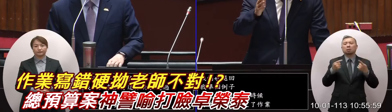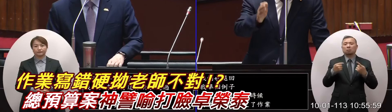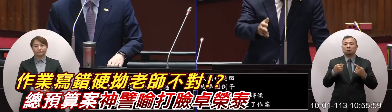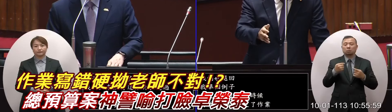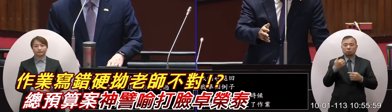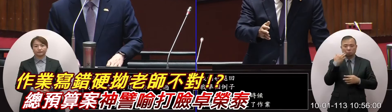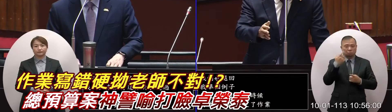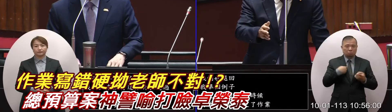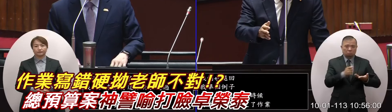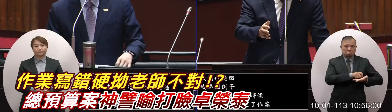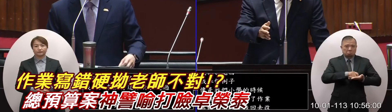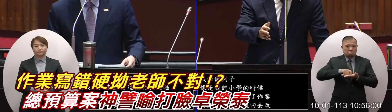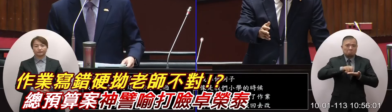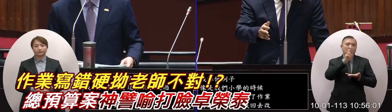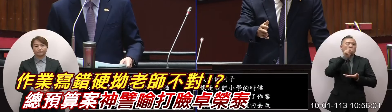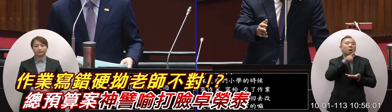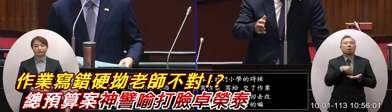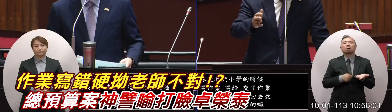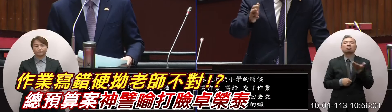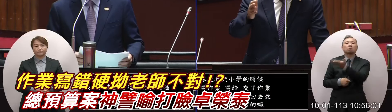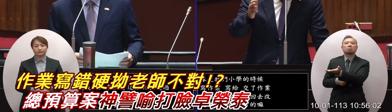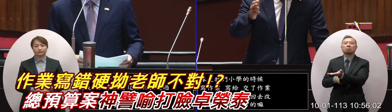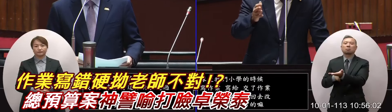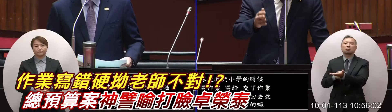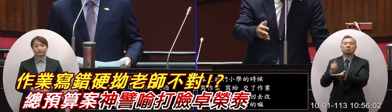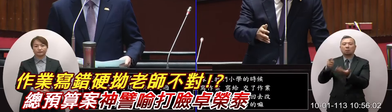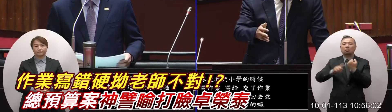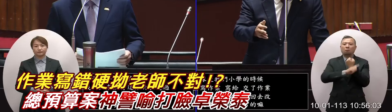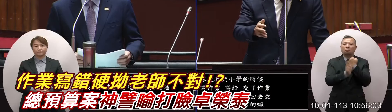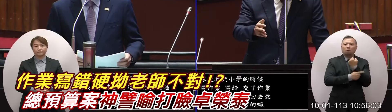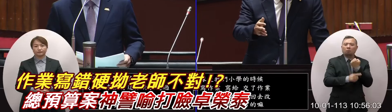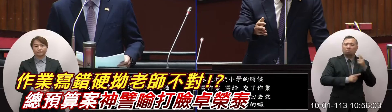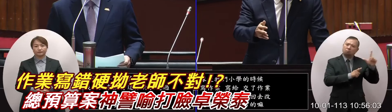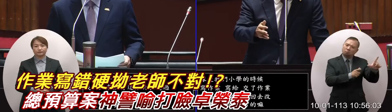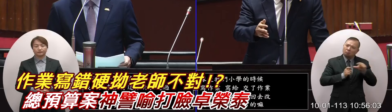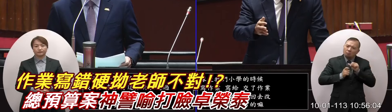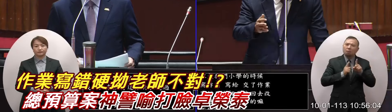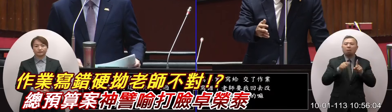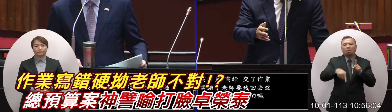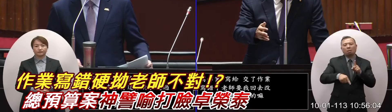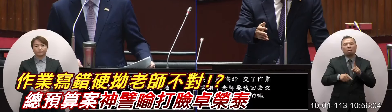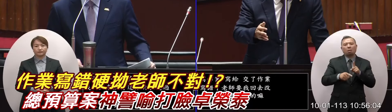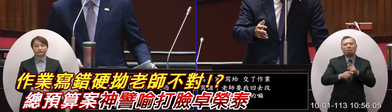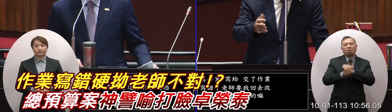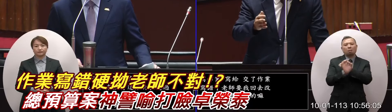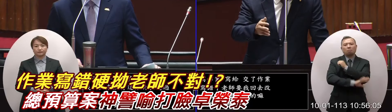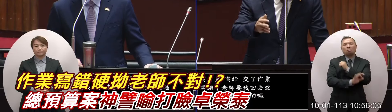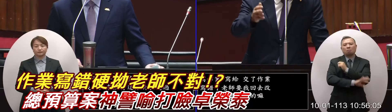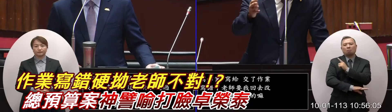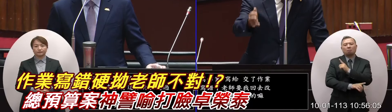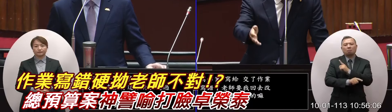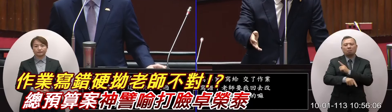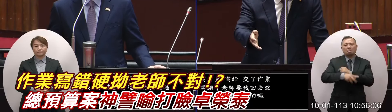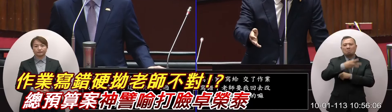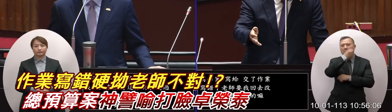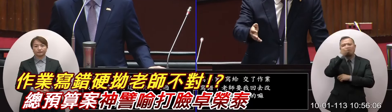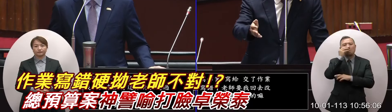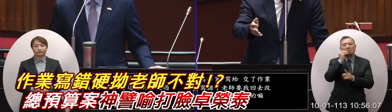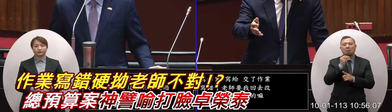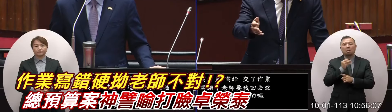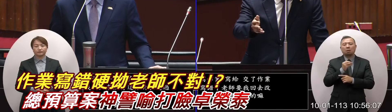你没有依法编列预算，你没有照着这个法规来编列预算的时候，我们跟你